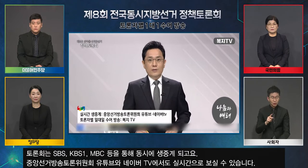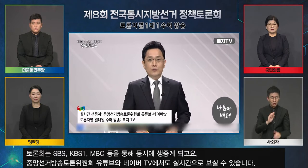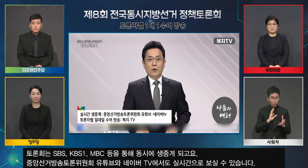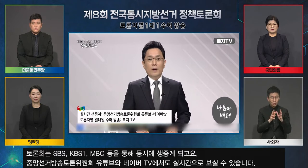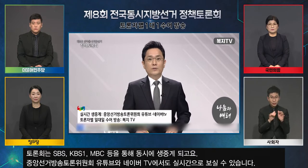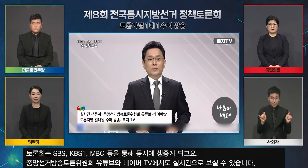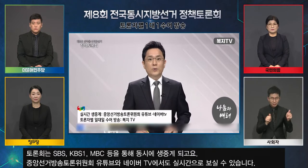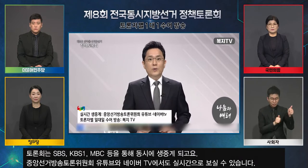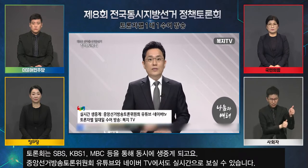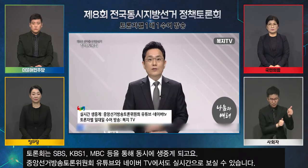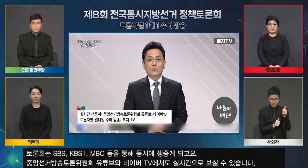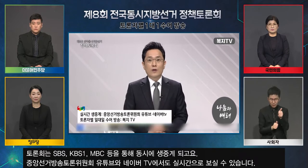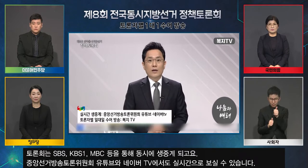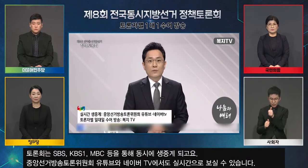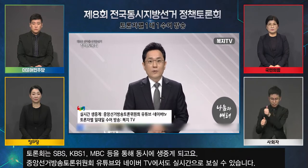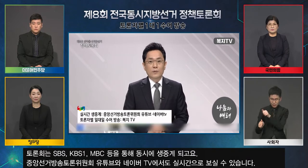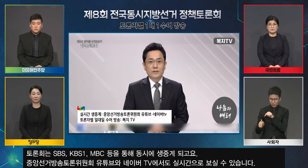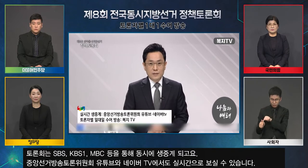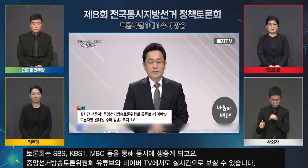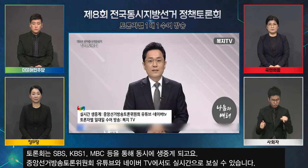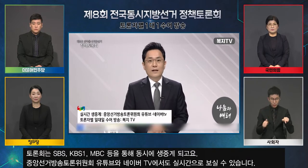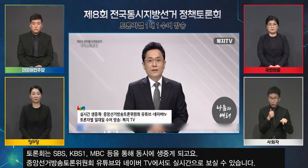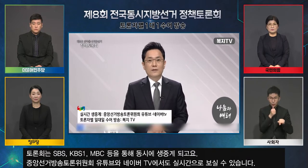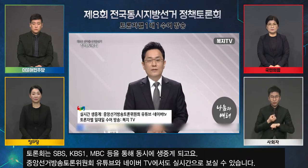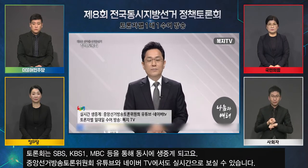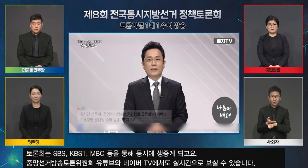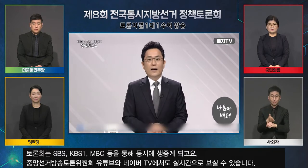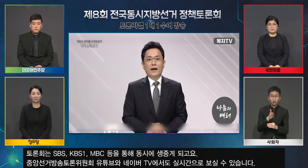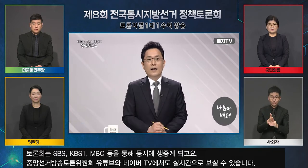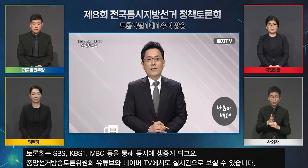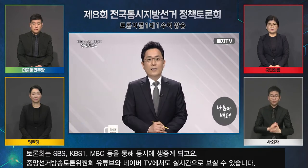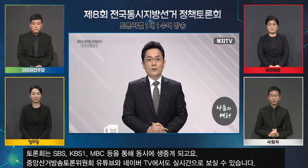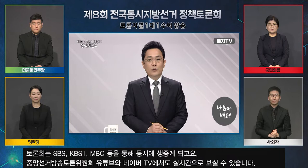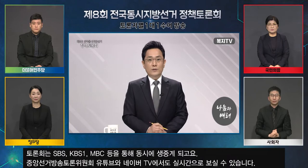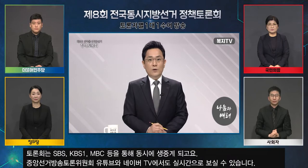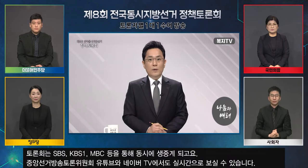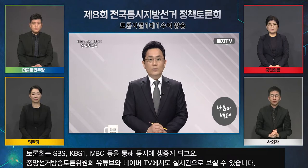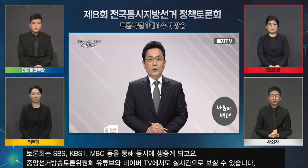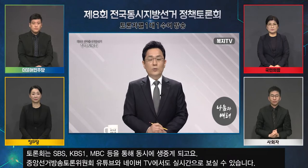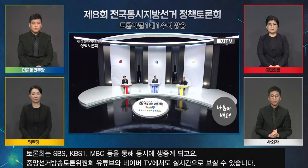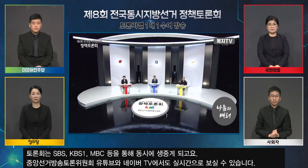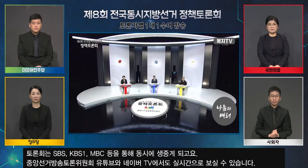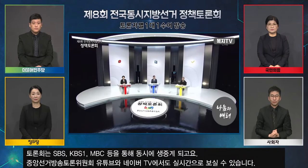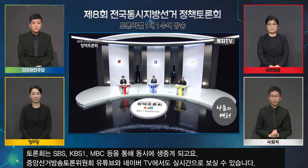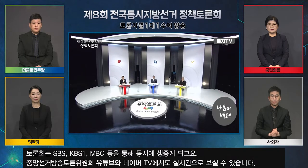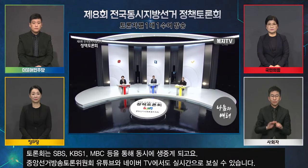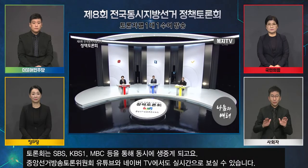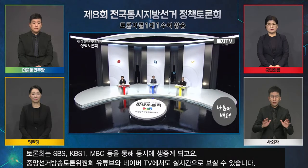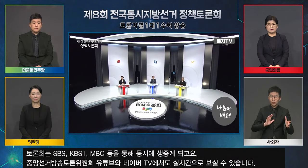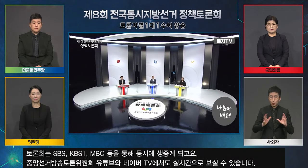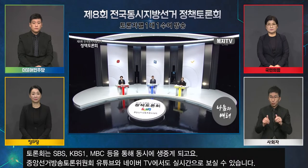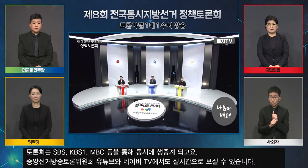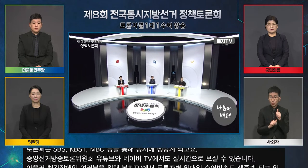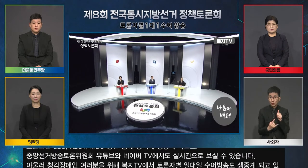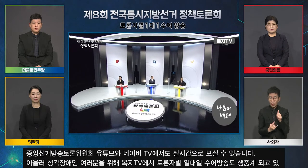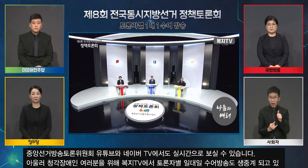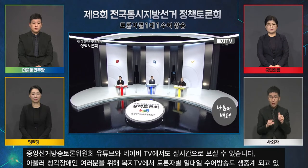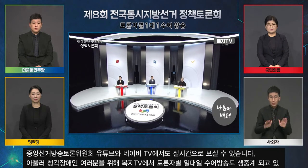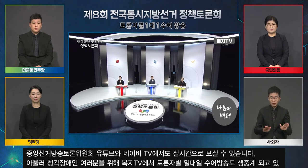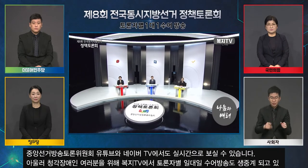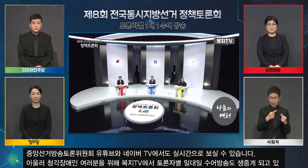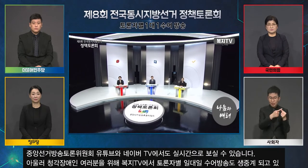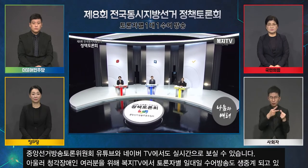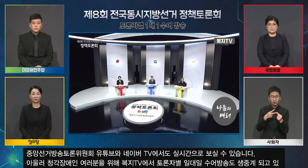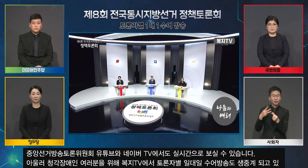1대1 수호 방송도 생중계되고 있음을 알려드립니다. 중앙선거방송토론위원회는 모두 세 차례